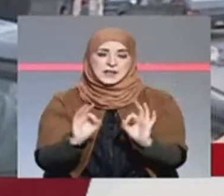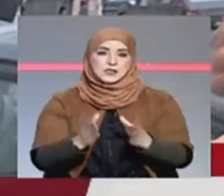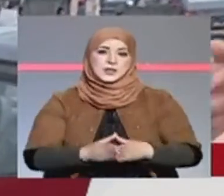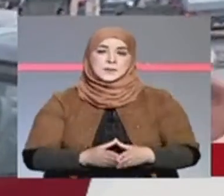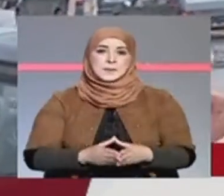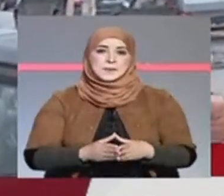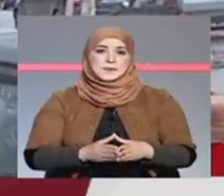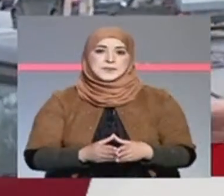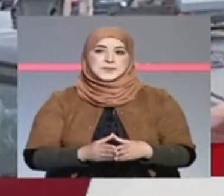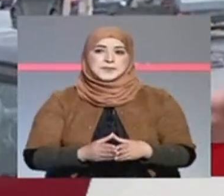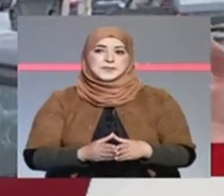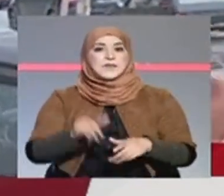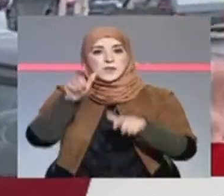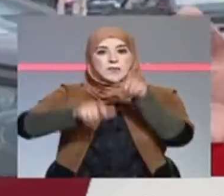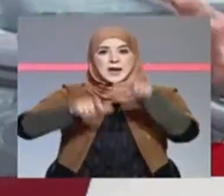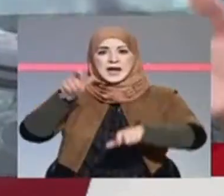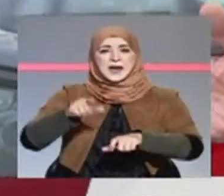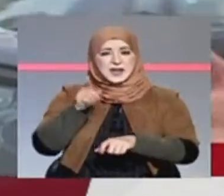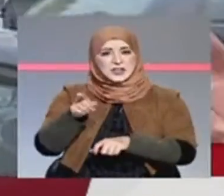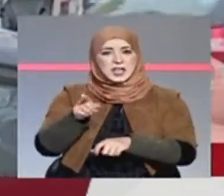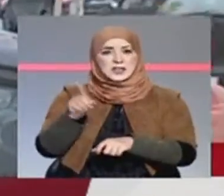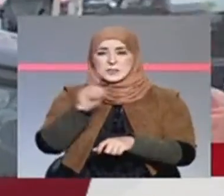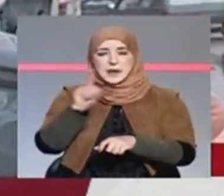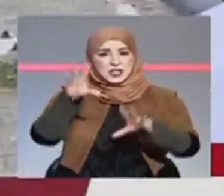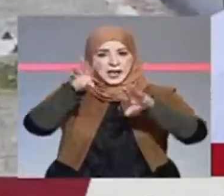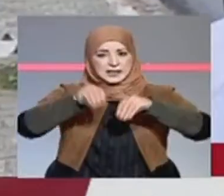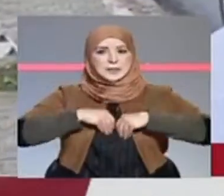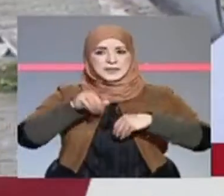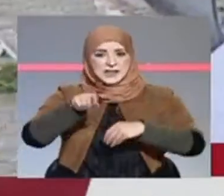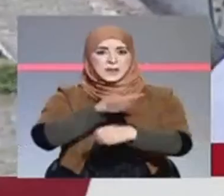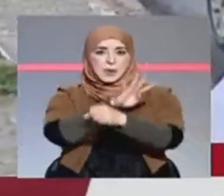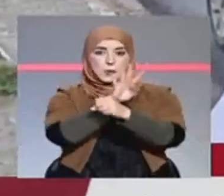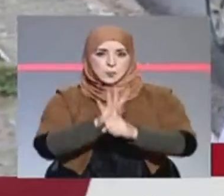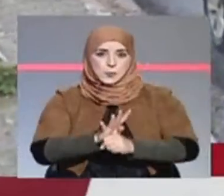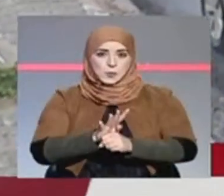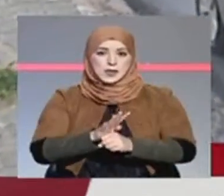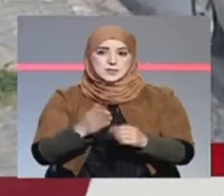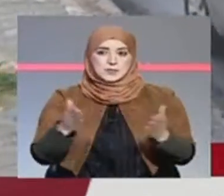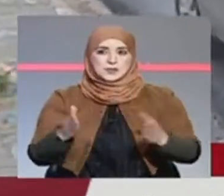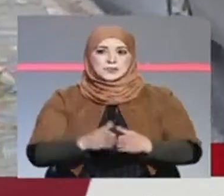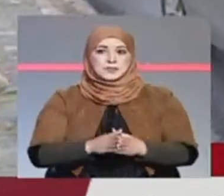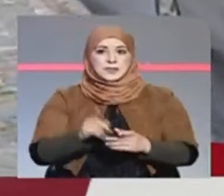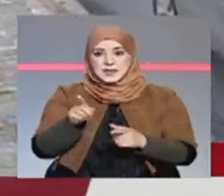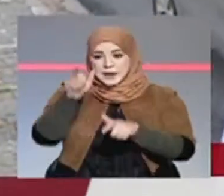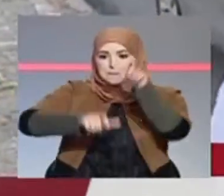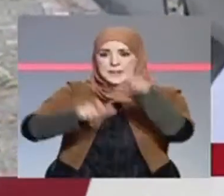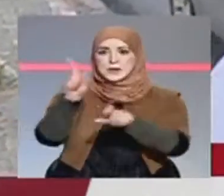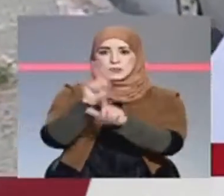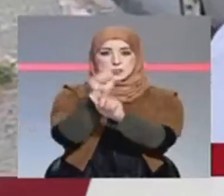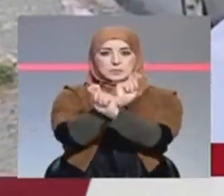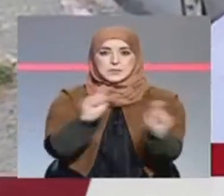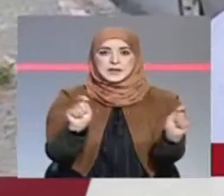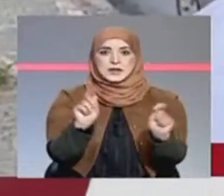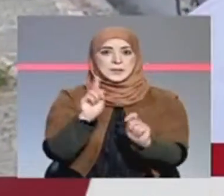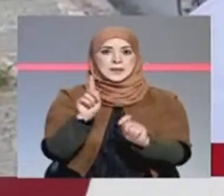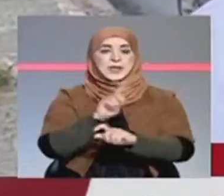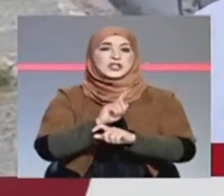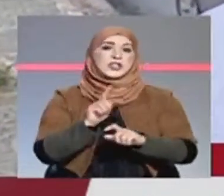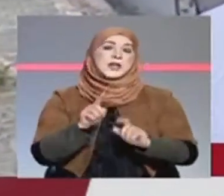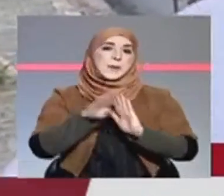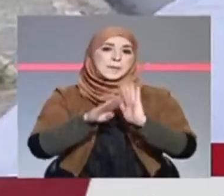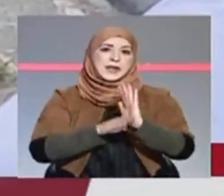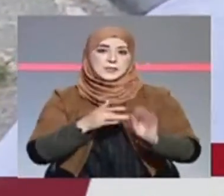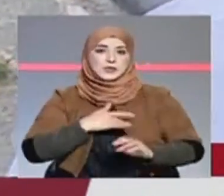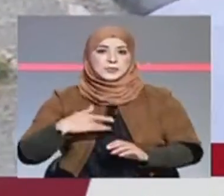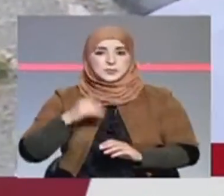وثمان صحتكم ايش اللي تم احنا ما نحتاج تخرجهم